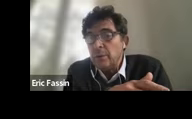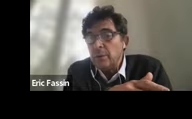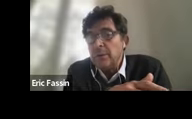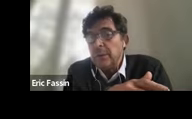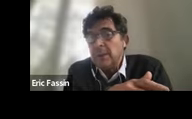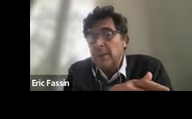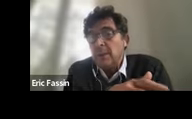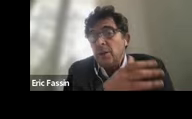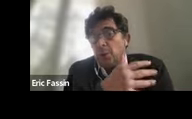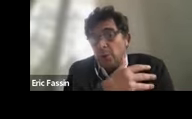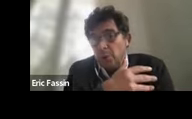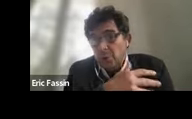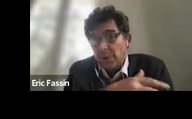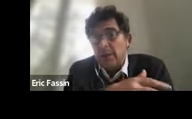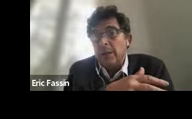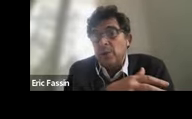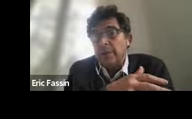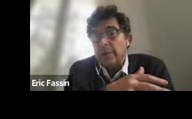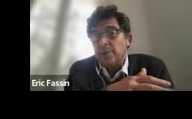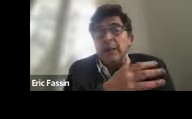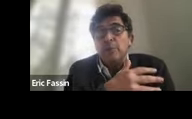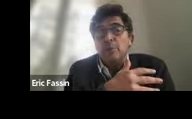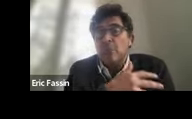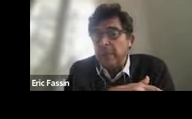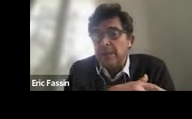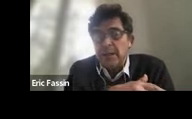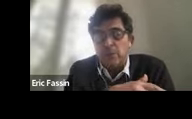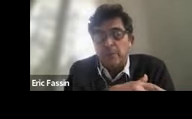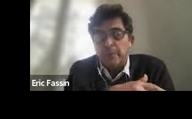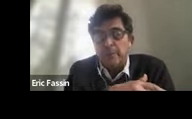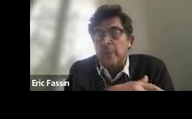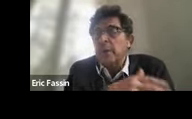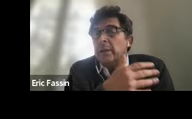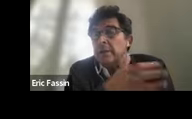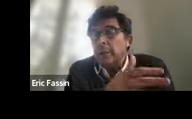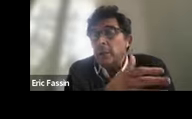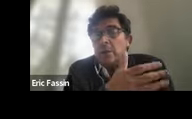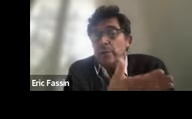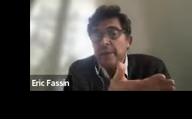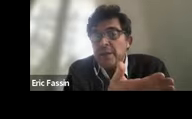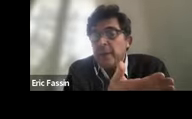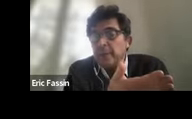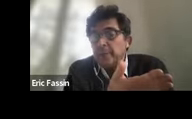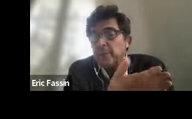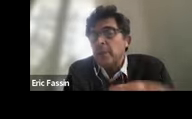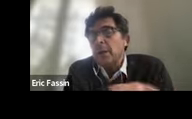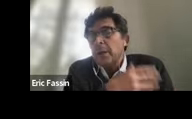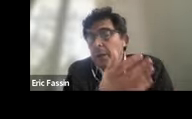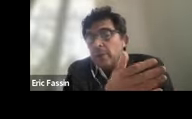anti-genre, c'est-à-dire une circulation internationale, une mobilisation d'abord